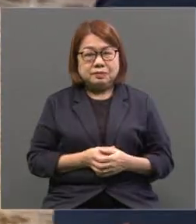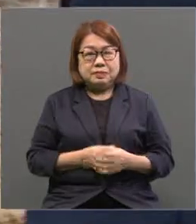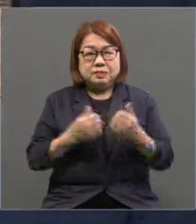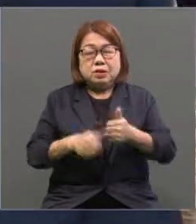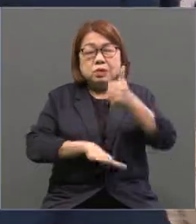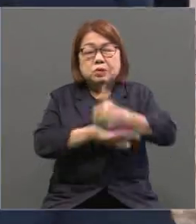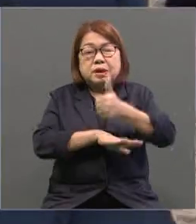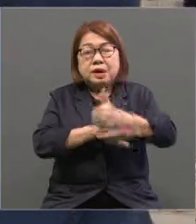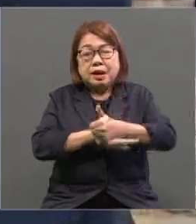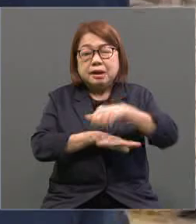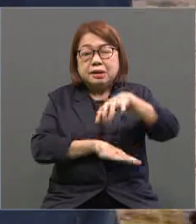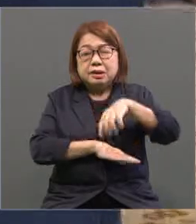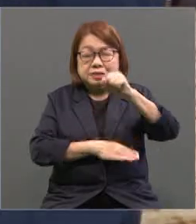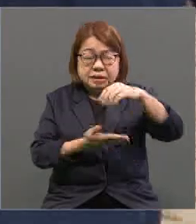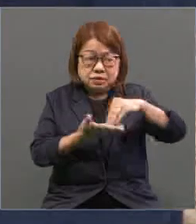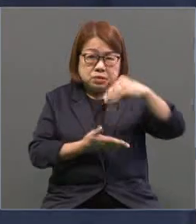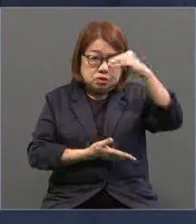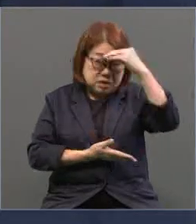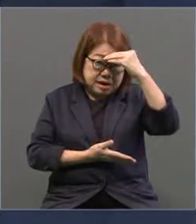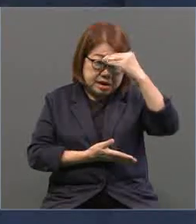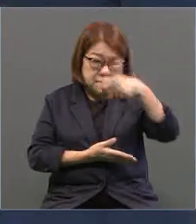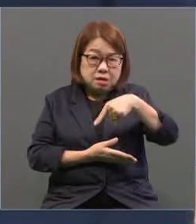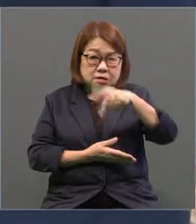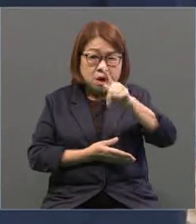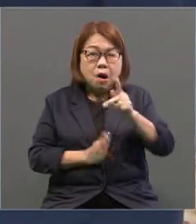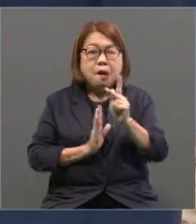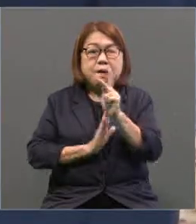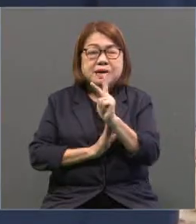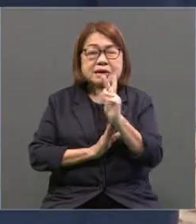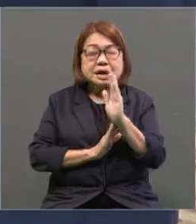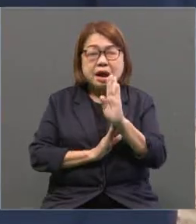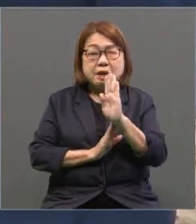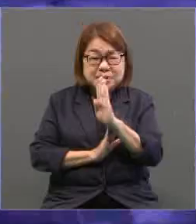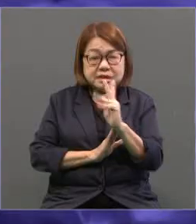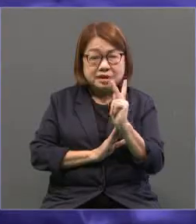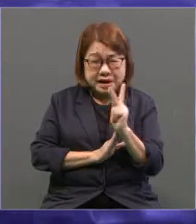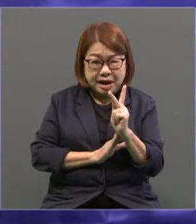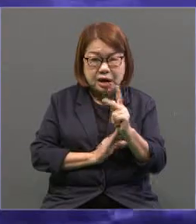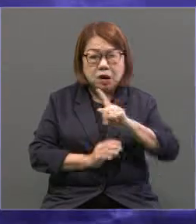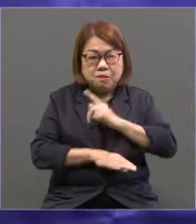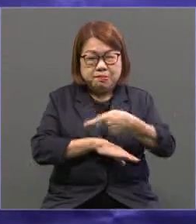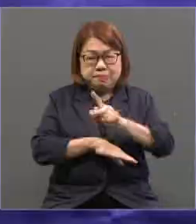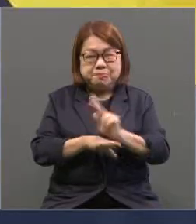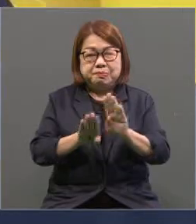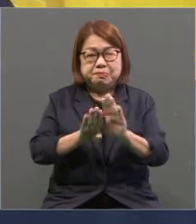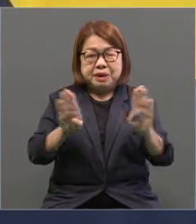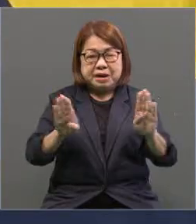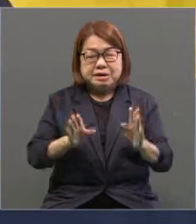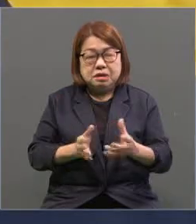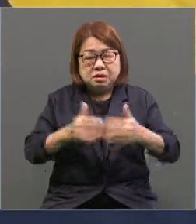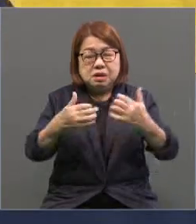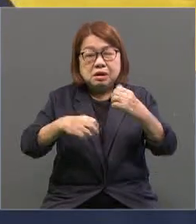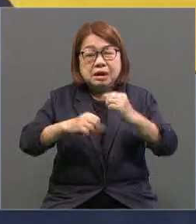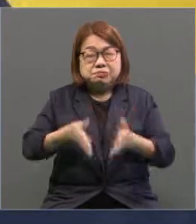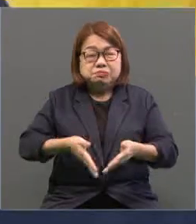จันทร์ผู้อำนวยการสำนักงานเขตพื้นที่การศึกษาประถมศึกษาบึงกาฬได้เป็นประธานในพิธีรับมอบและพิธีเปิดอาคารเรียนอาคาร